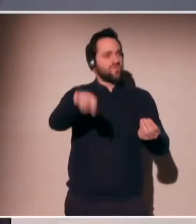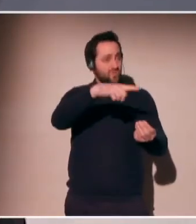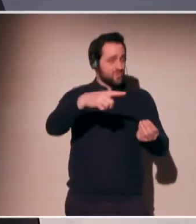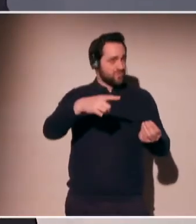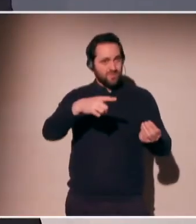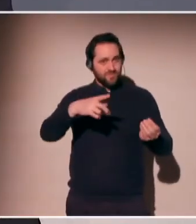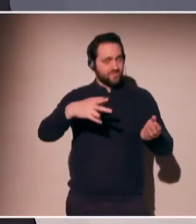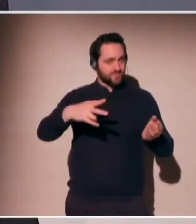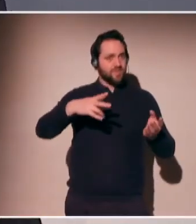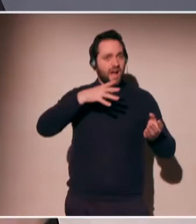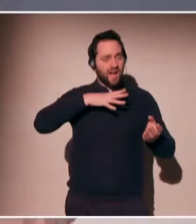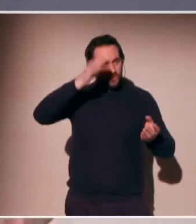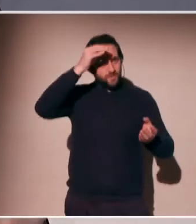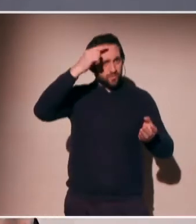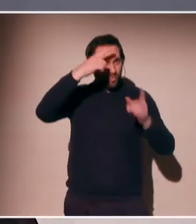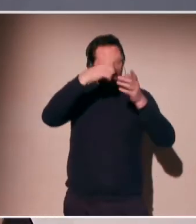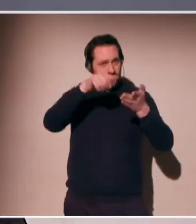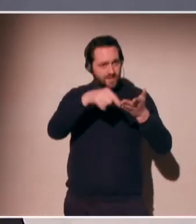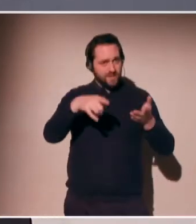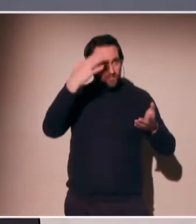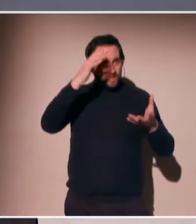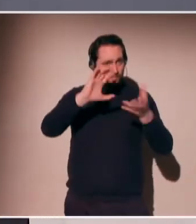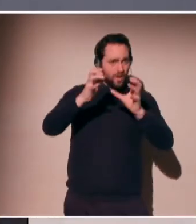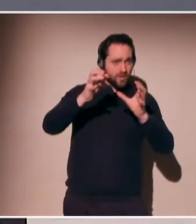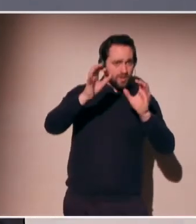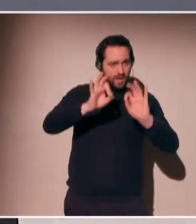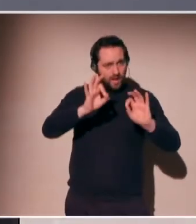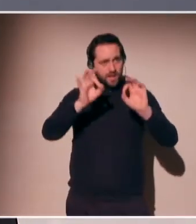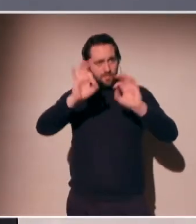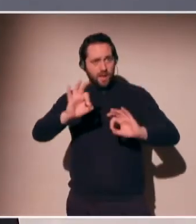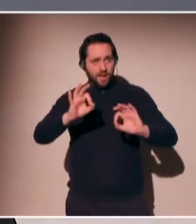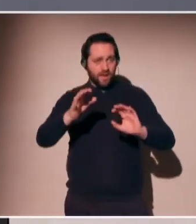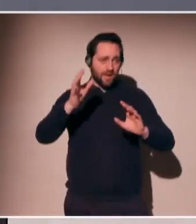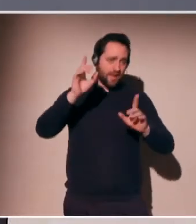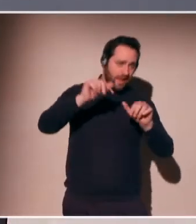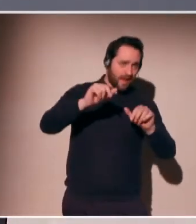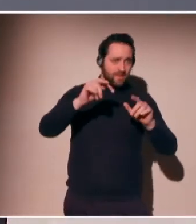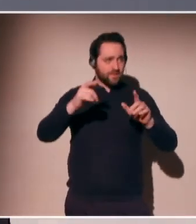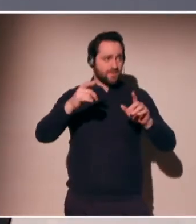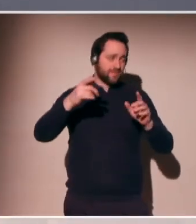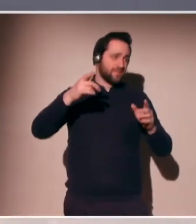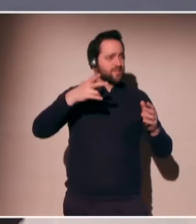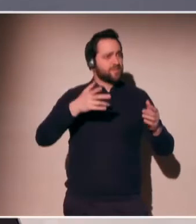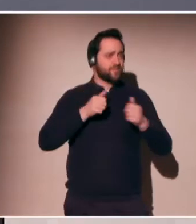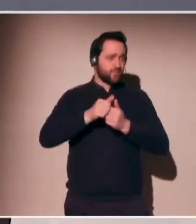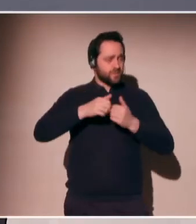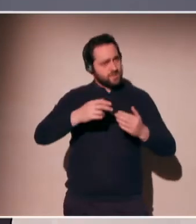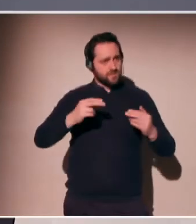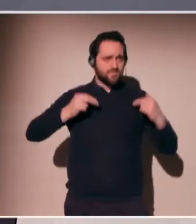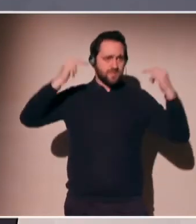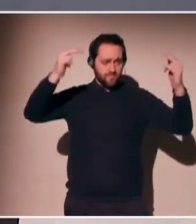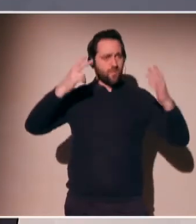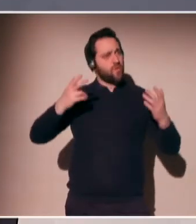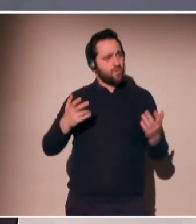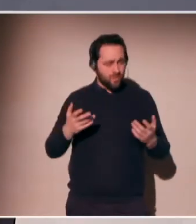je ne vous donne pas le code, là pour le coup, vous êtes sûr de ne pas y arriver. Le fait que des grandes entreprises comme Facebook, Yann en a parlé